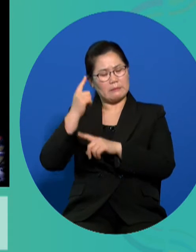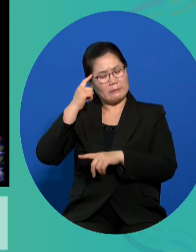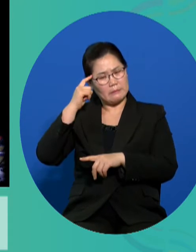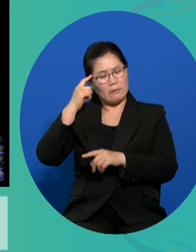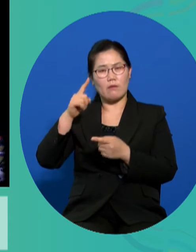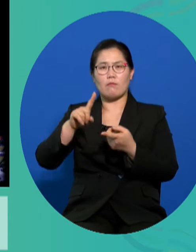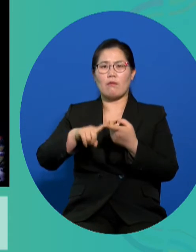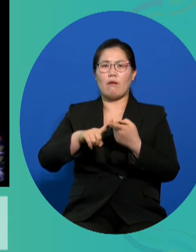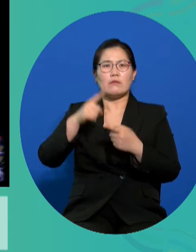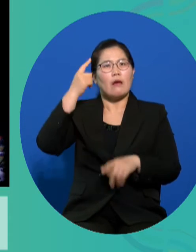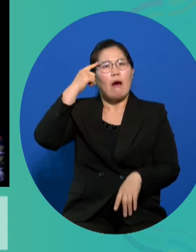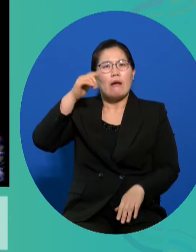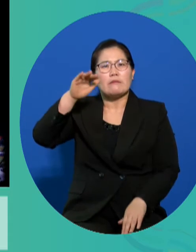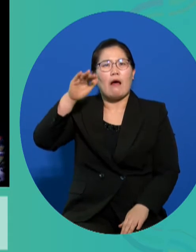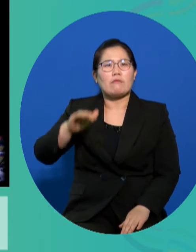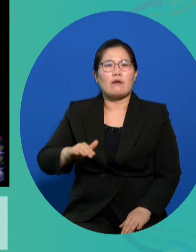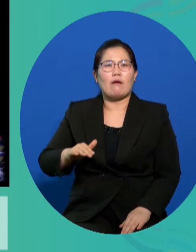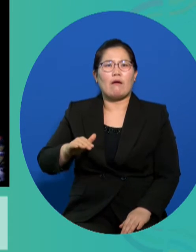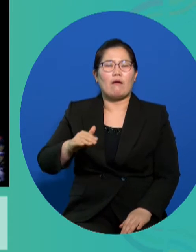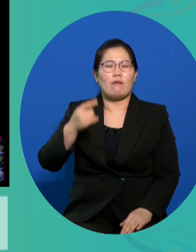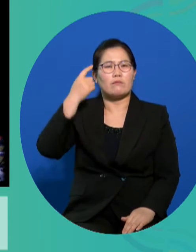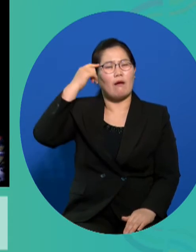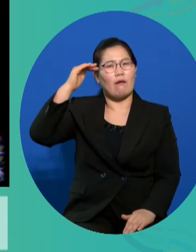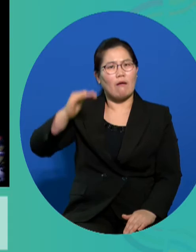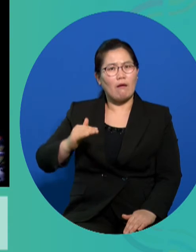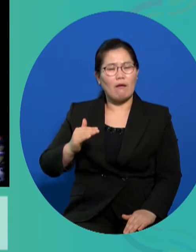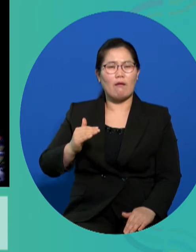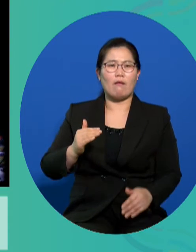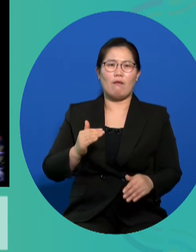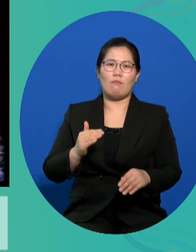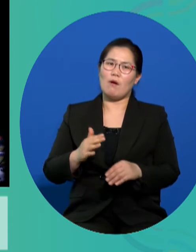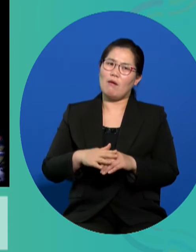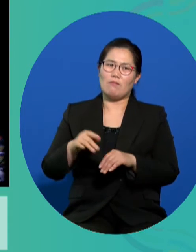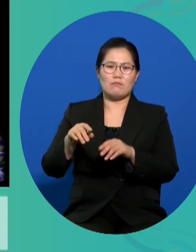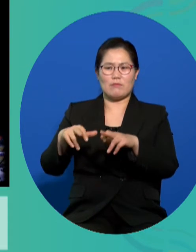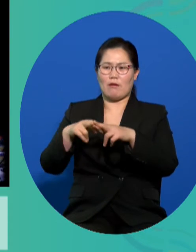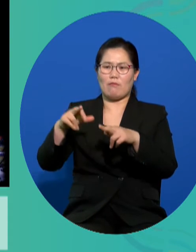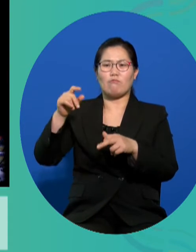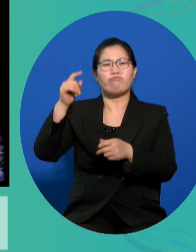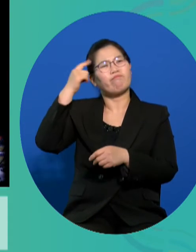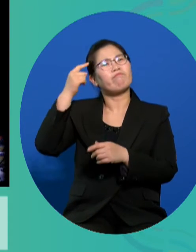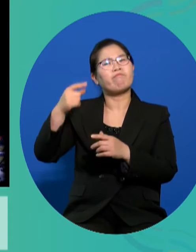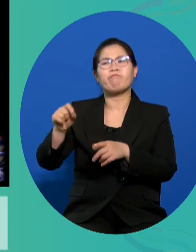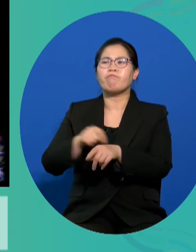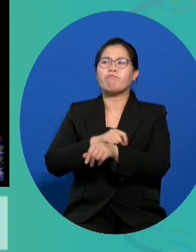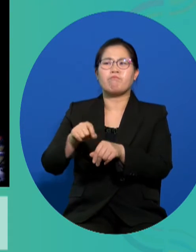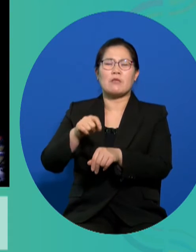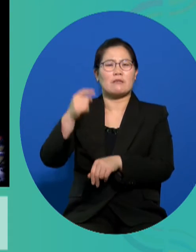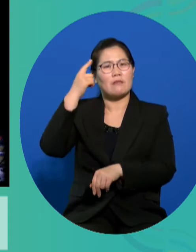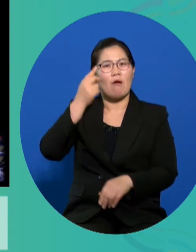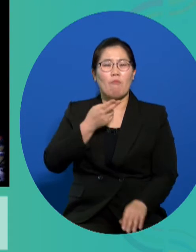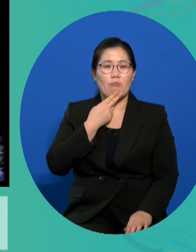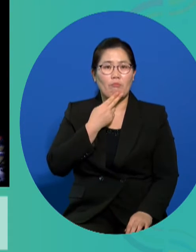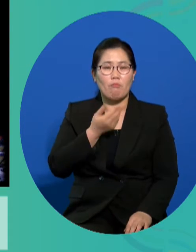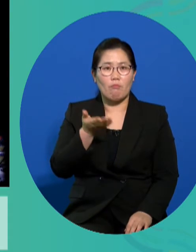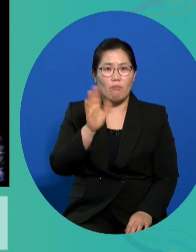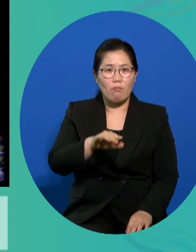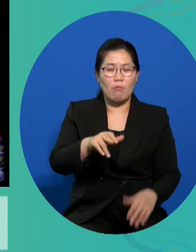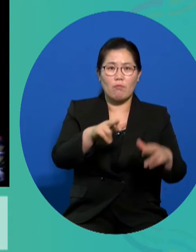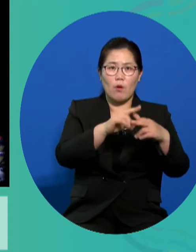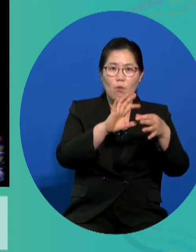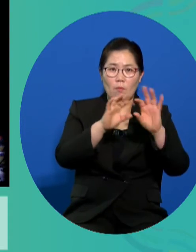여러분들. 그러다가 이제 패럴림픽 막상 개최하고 나니까 여러 가지 요인들로 인해서 상당히